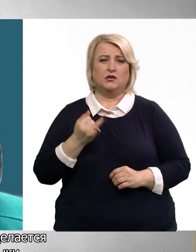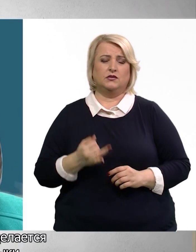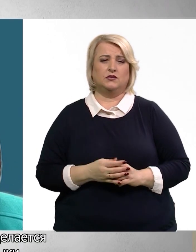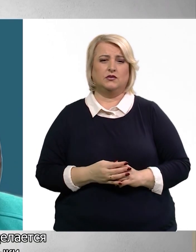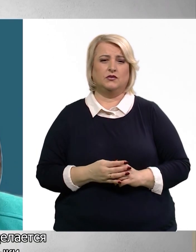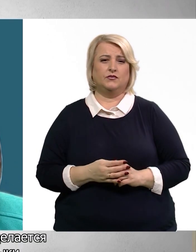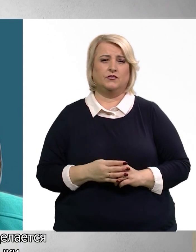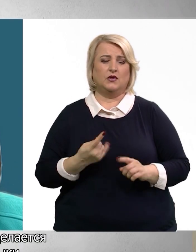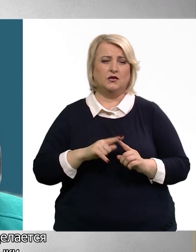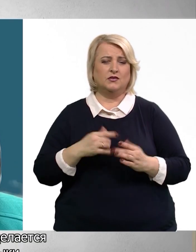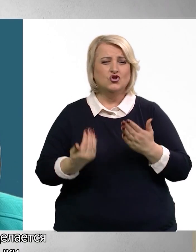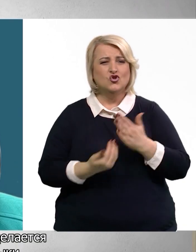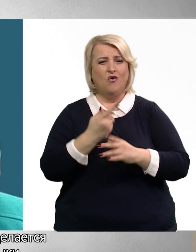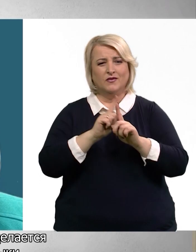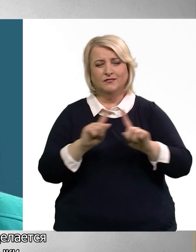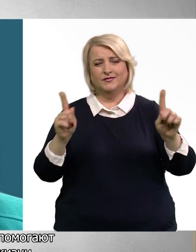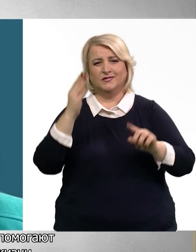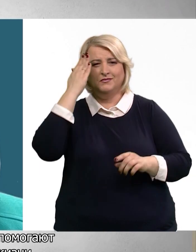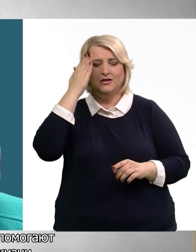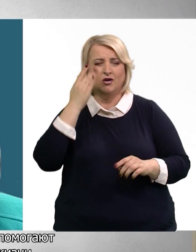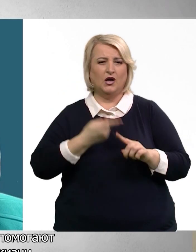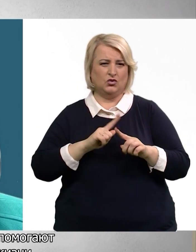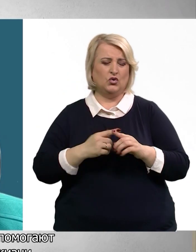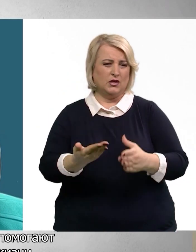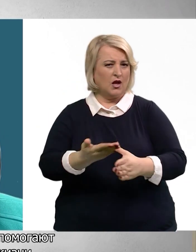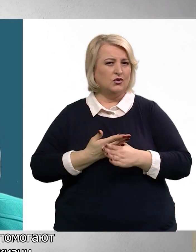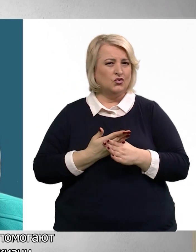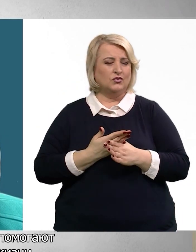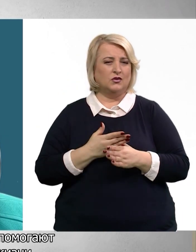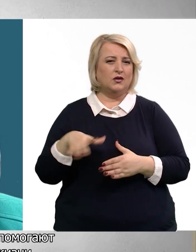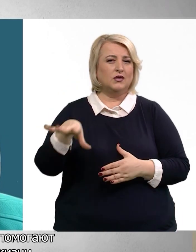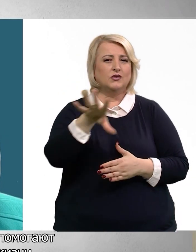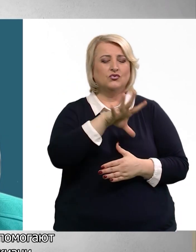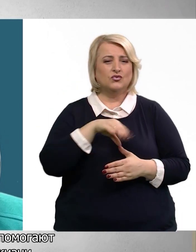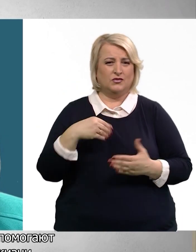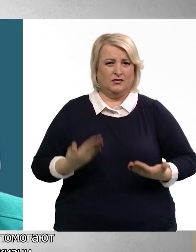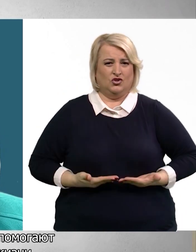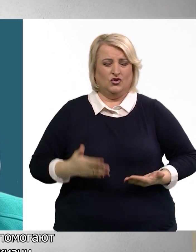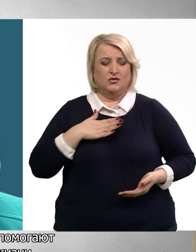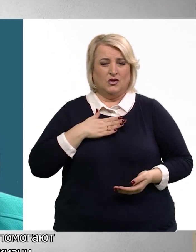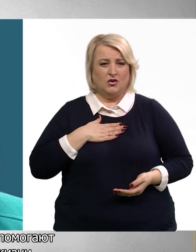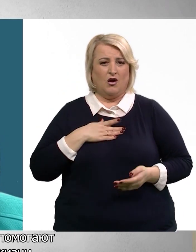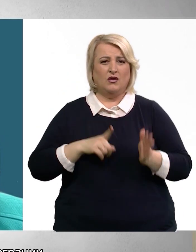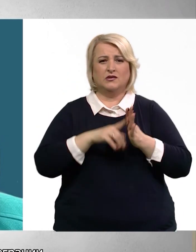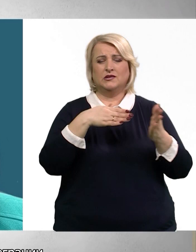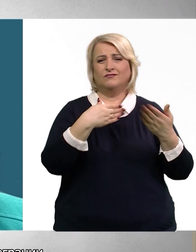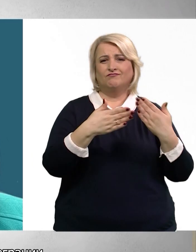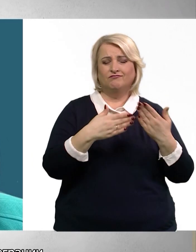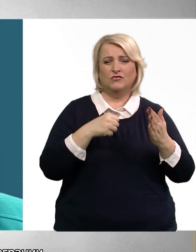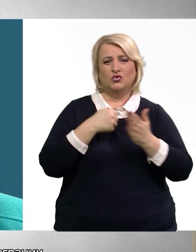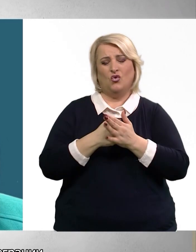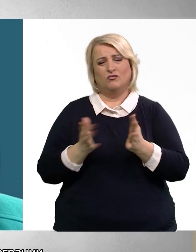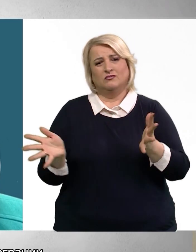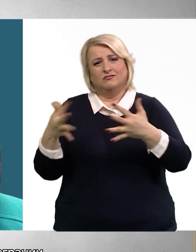acele soft skills sau abilități moi sau abilitățile care de fapt ne ajută în toate segmentele vieții noastre, de la